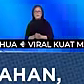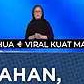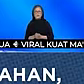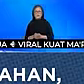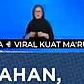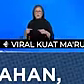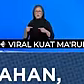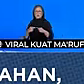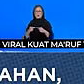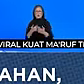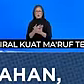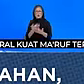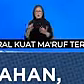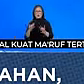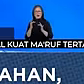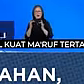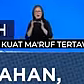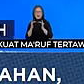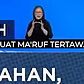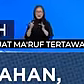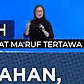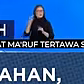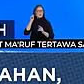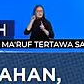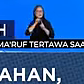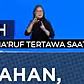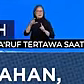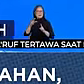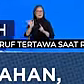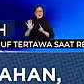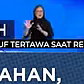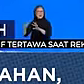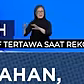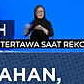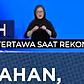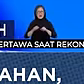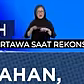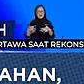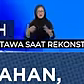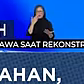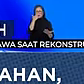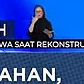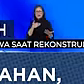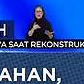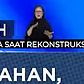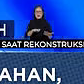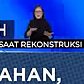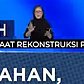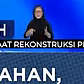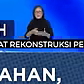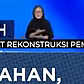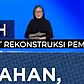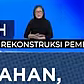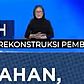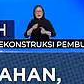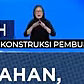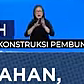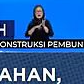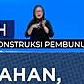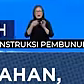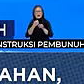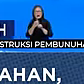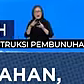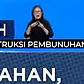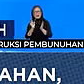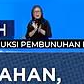Ya, dikaitkan warganet dengan status Putri Chandrawati yang tidak ditahan lantaran memiliki anak yang masih balita, Angelina Sonda, mantan narapidana